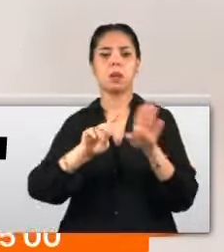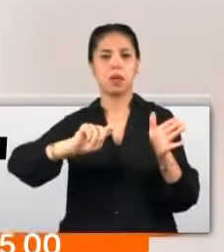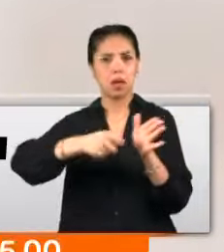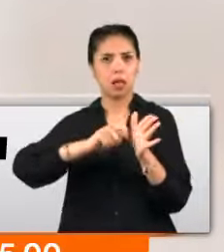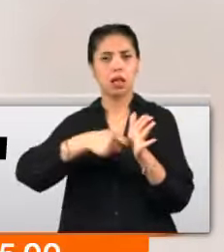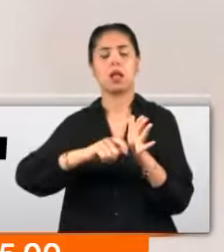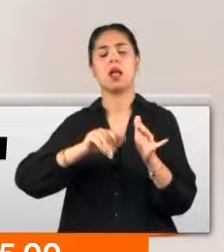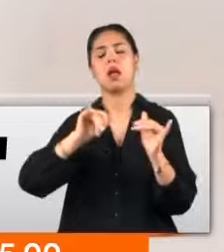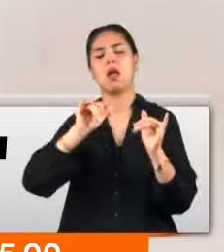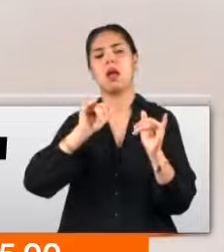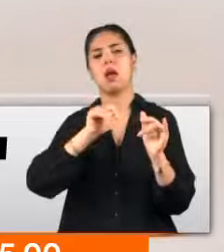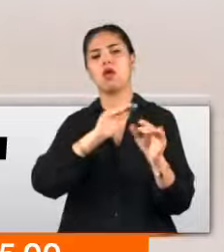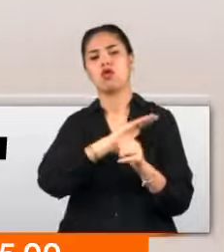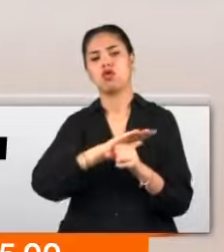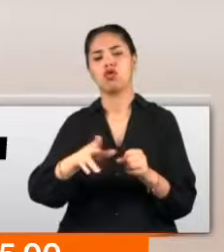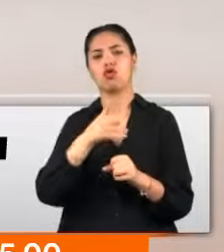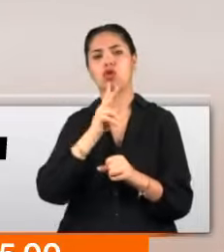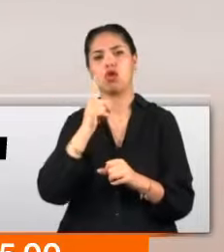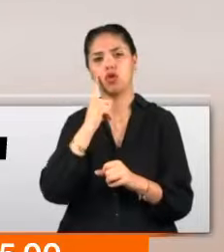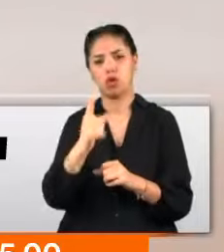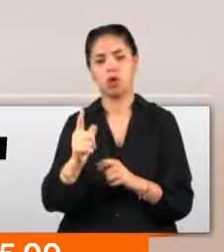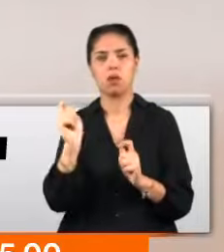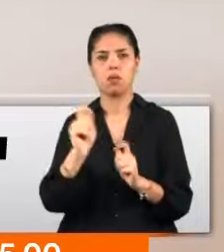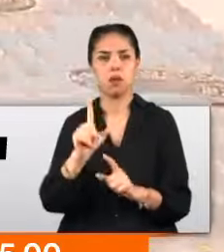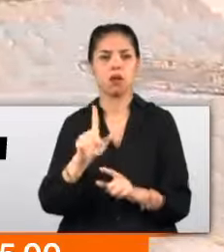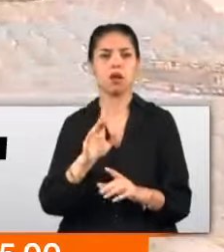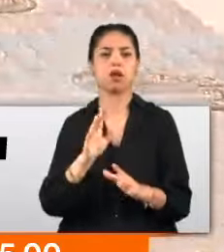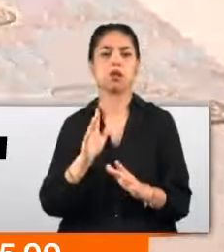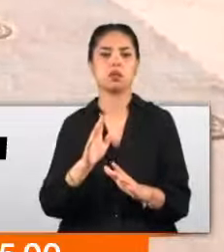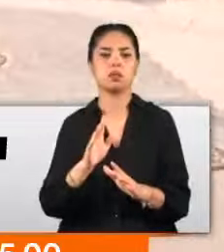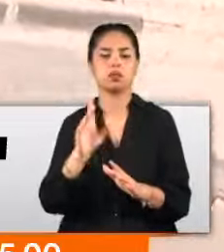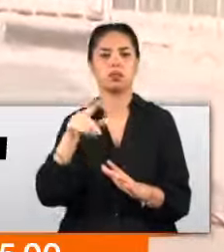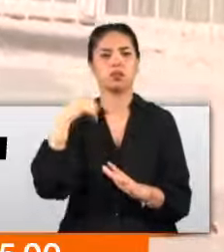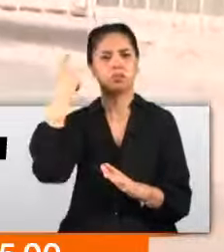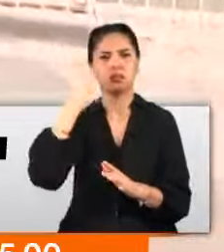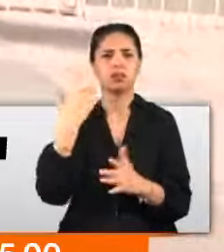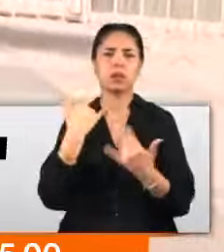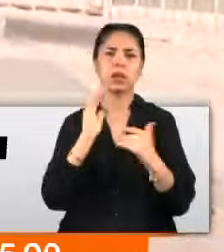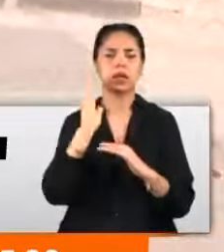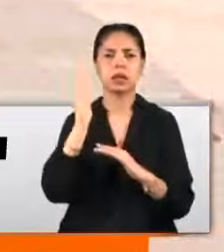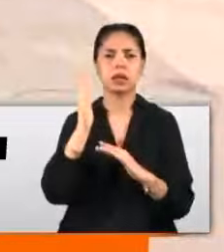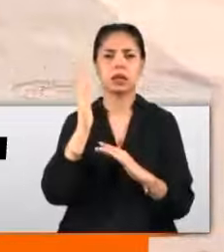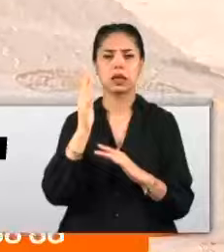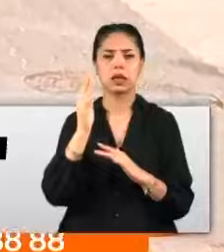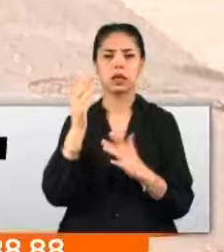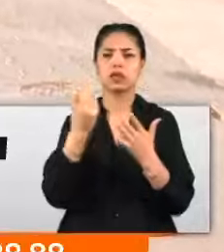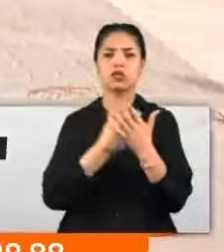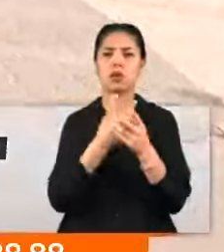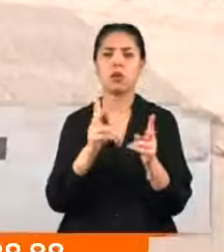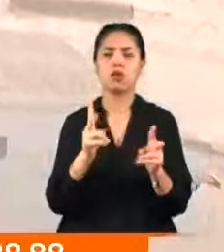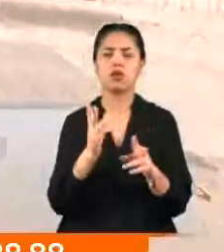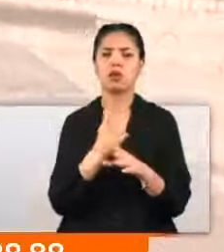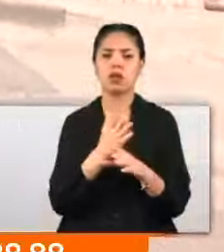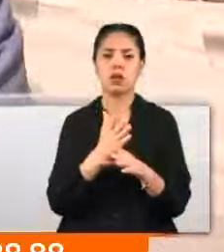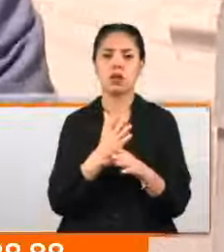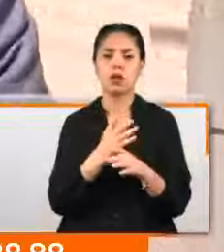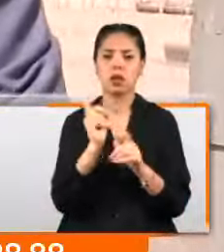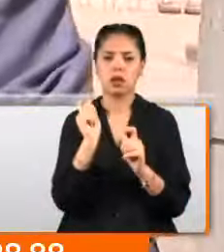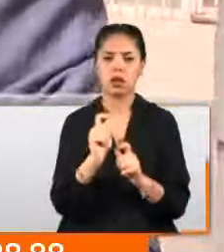onun kirlenmesinde fayda vardır kapının güvenliğini tam olarak sağlamak lazım akza geliyordur tatile giden insan niye camı açık bıraksın diye ama